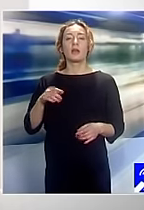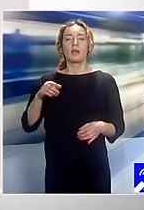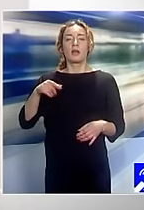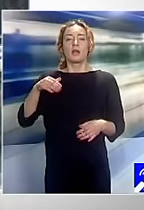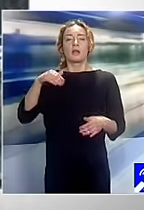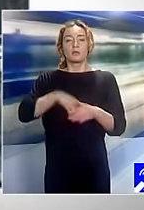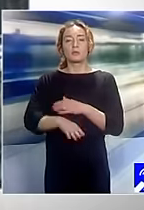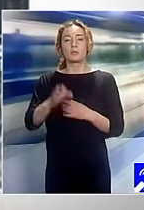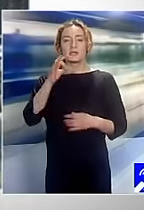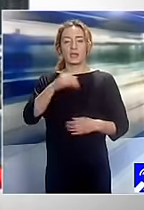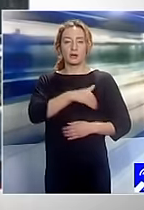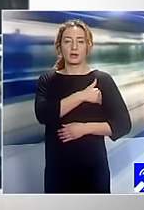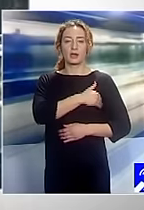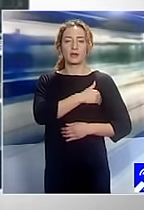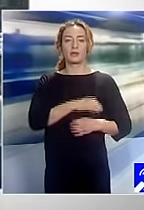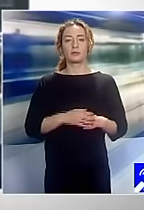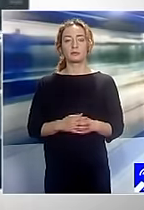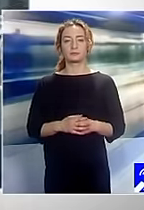îngheț.